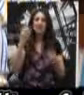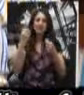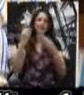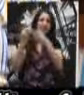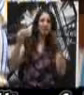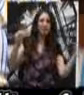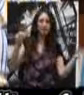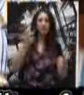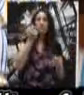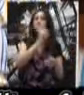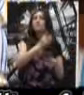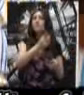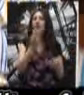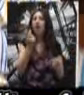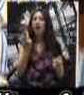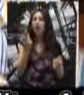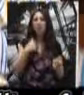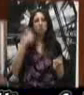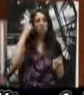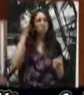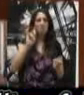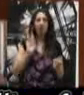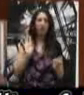اللي عليكي كام؟ لا. طب مين اللي يعرف؟